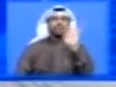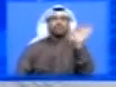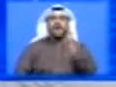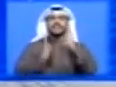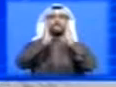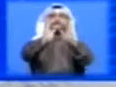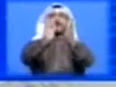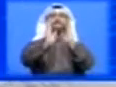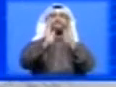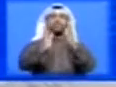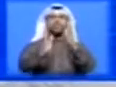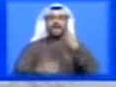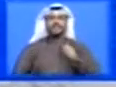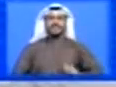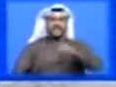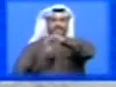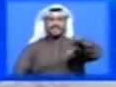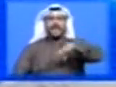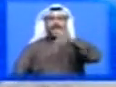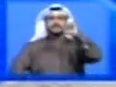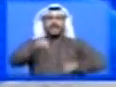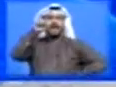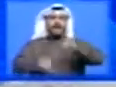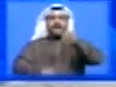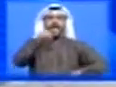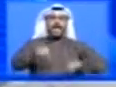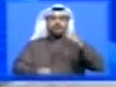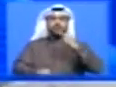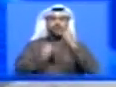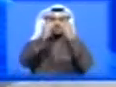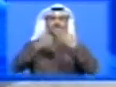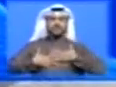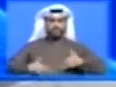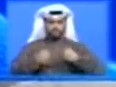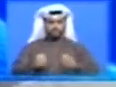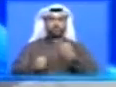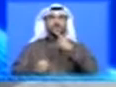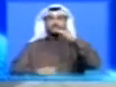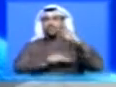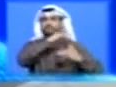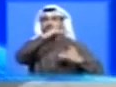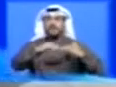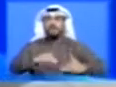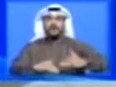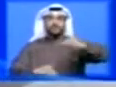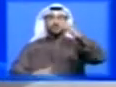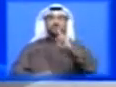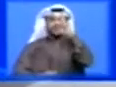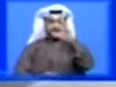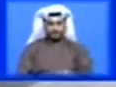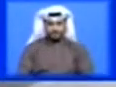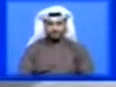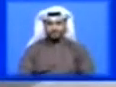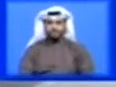بمناسبة العيد الوطني لبلادها، متمنيا لفخامتها موفور الصحة والعافية وللبلد الصديق دوام التقدم